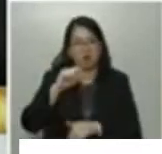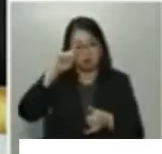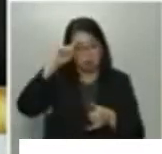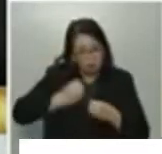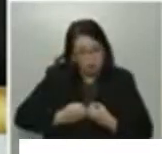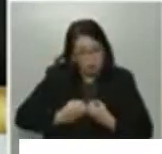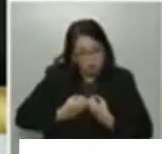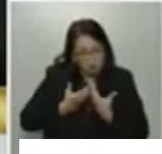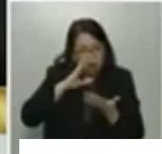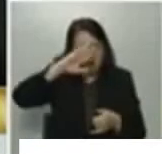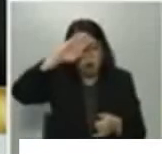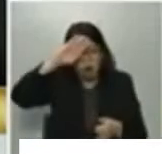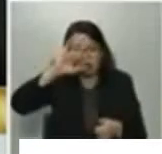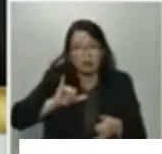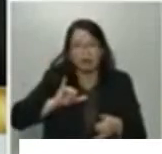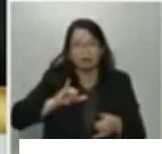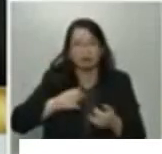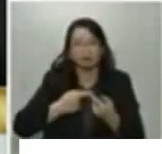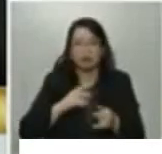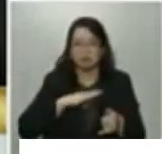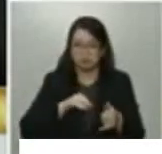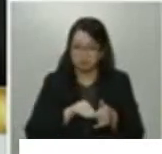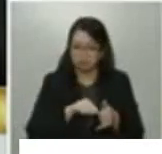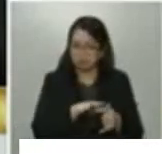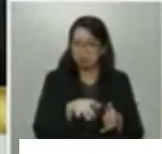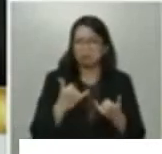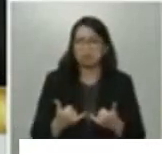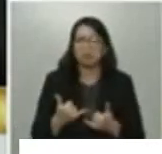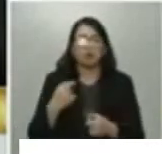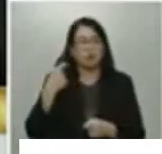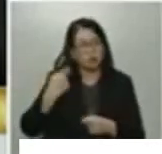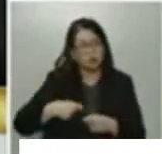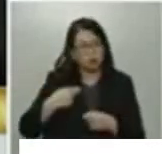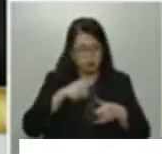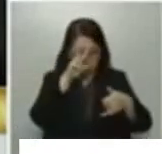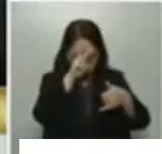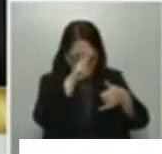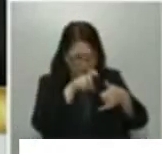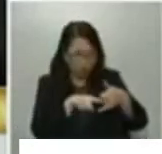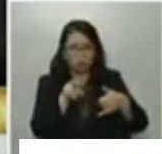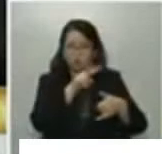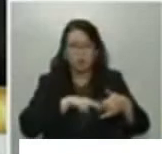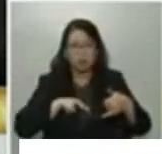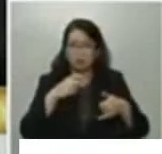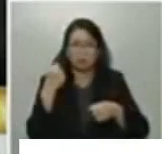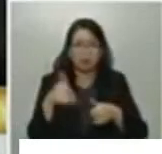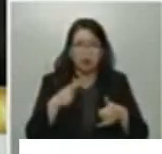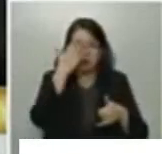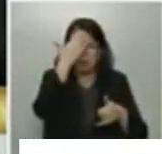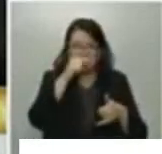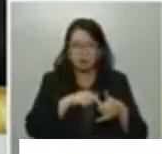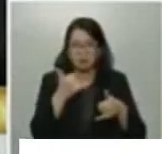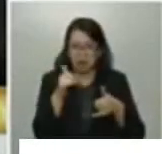การนี่คือสิ่งที่ลำบากในการที่จะติดตามตรวจสอบต่างๆครับ